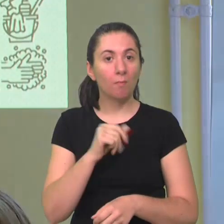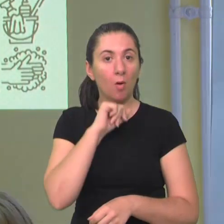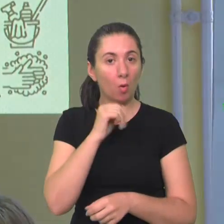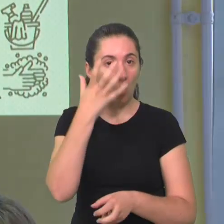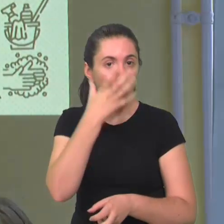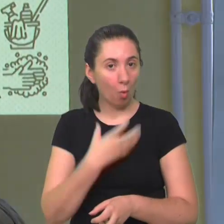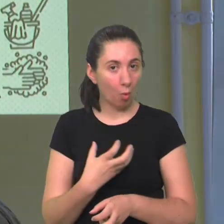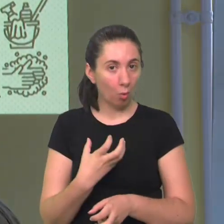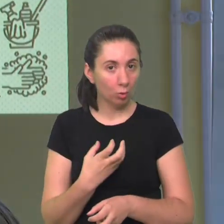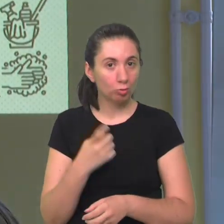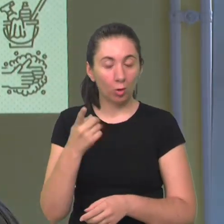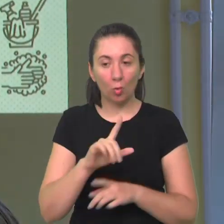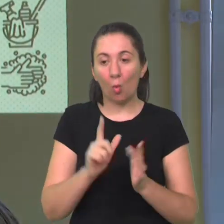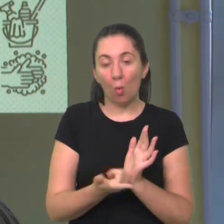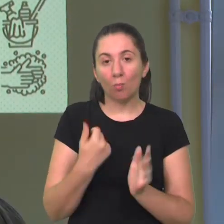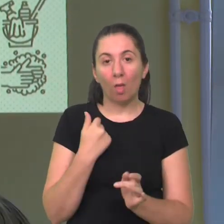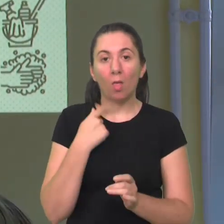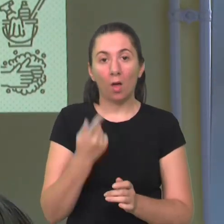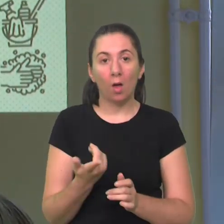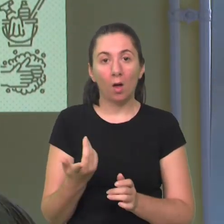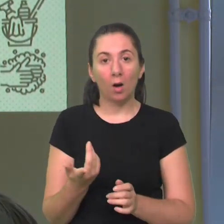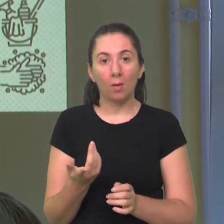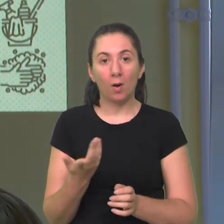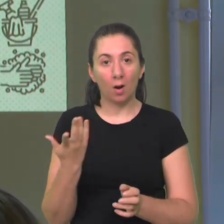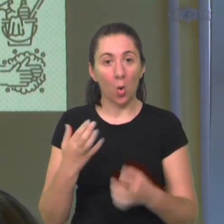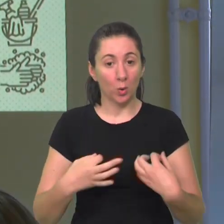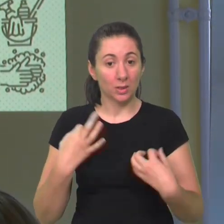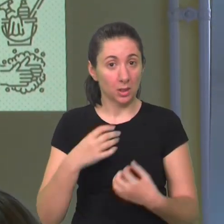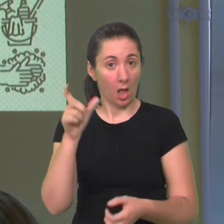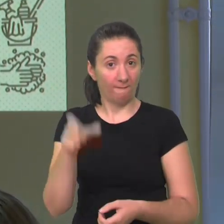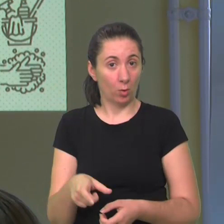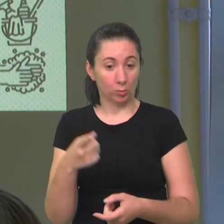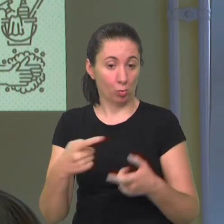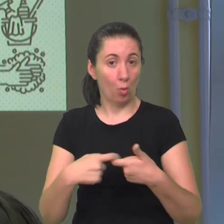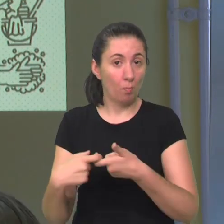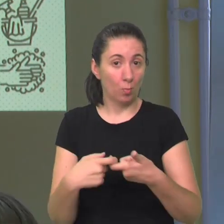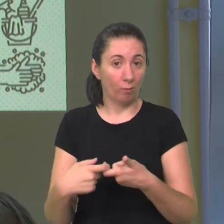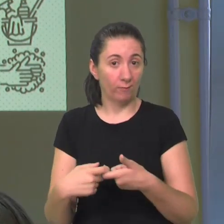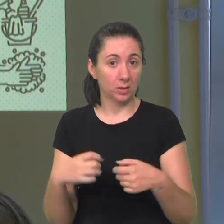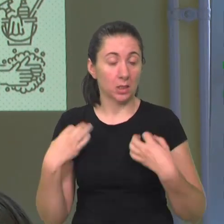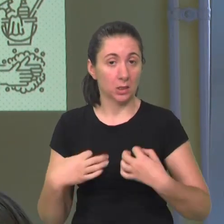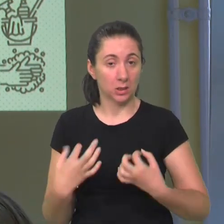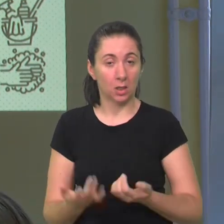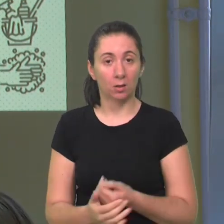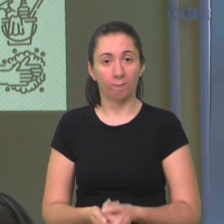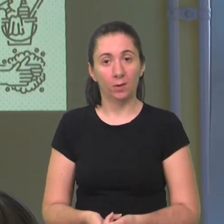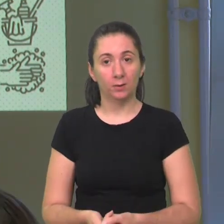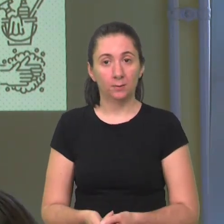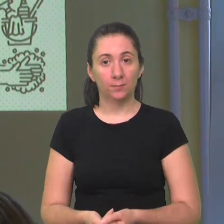kožu, odmah nam to odaje onako izgled zdrave osobe. To povezujemo i sa zdravljem.